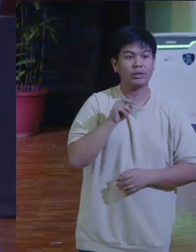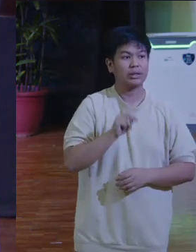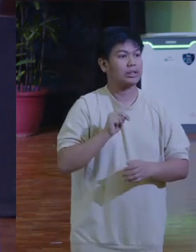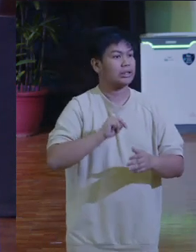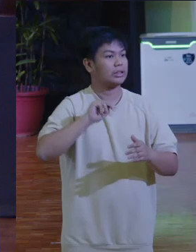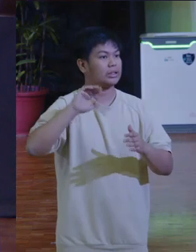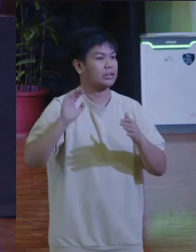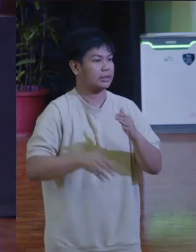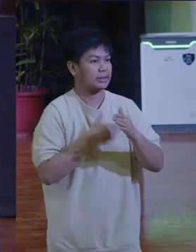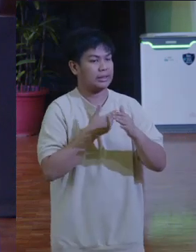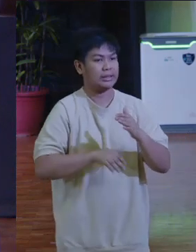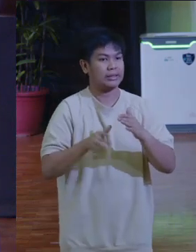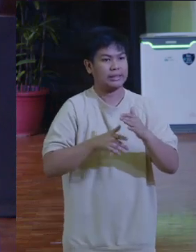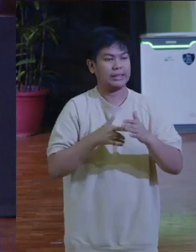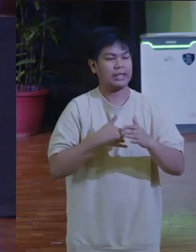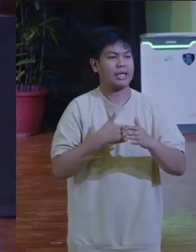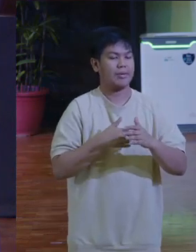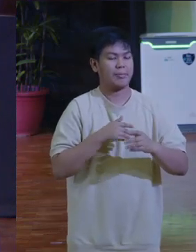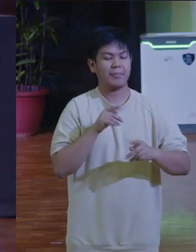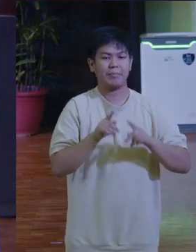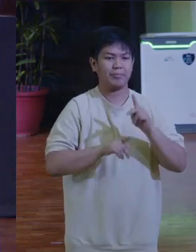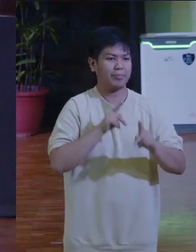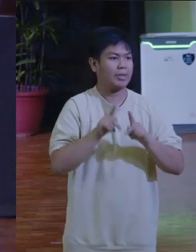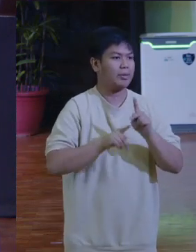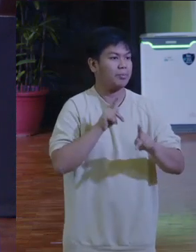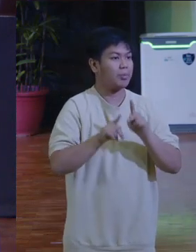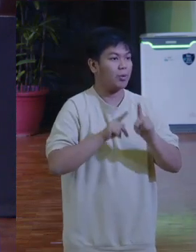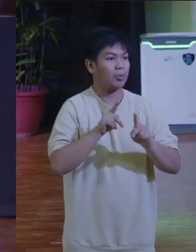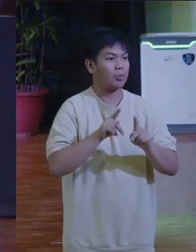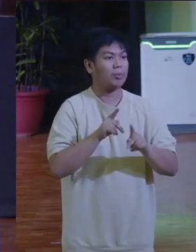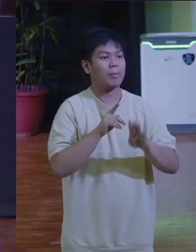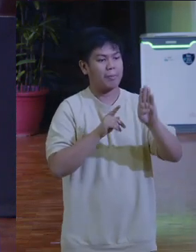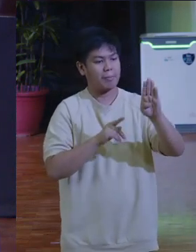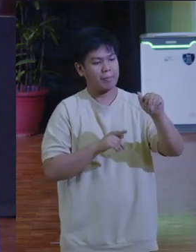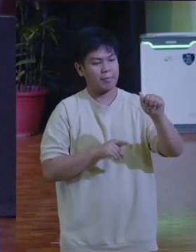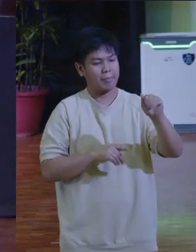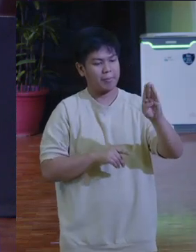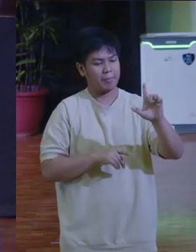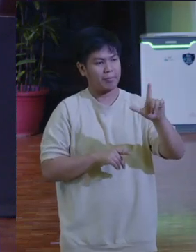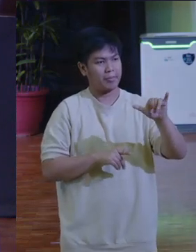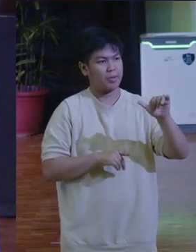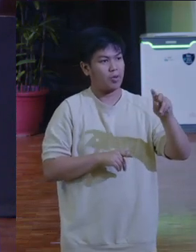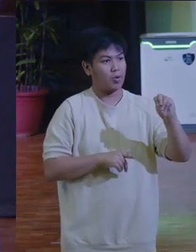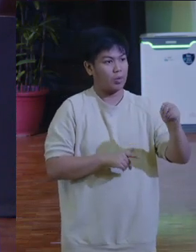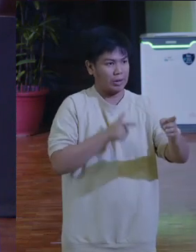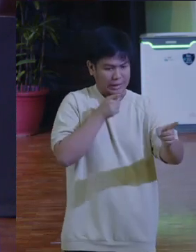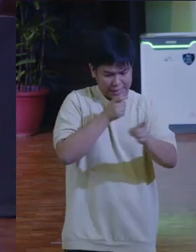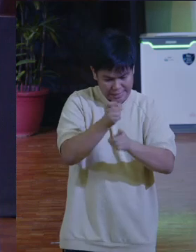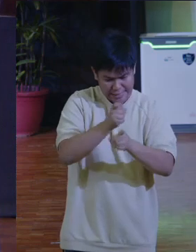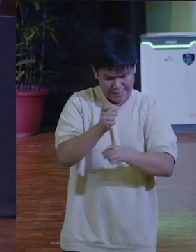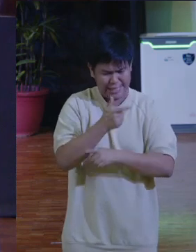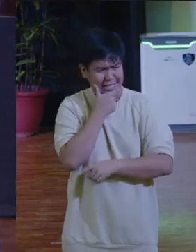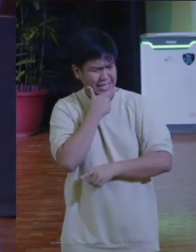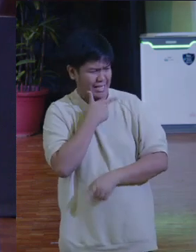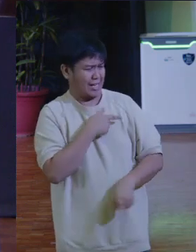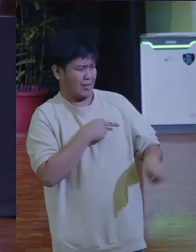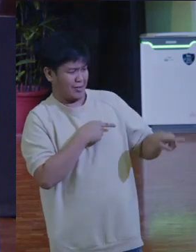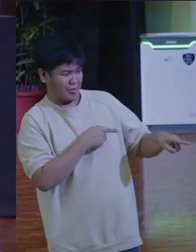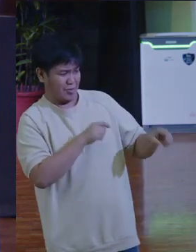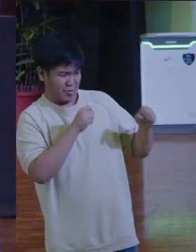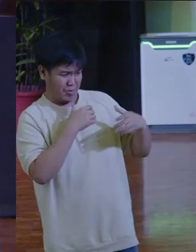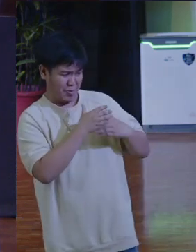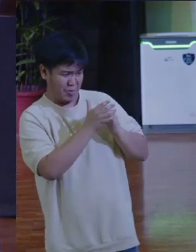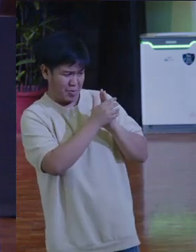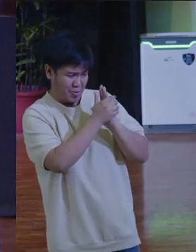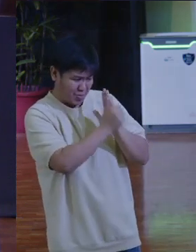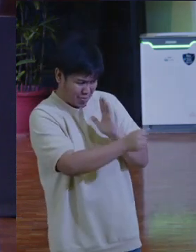songs, and our tormentors mirth. Pinagtatawanan sila ng mga umuusig sa kanila, saying, sing us one of